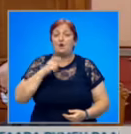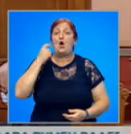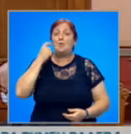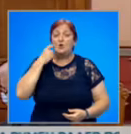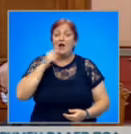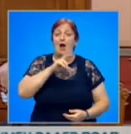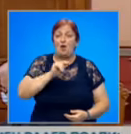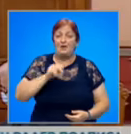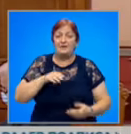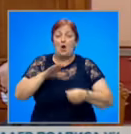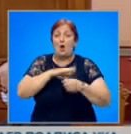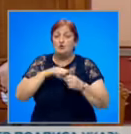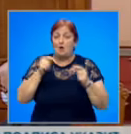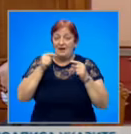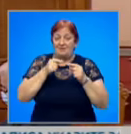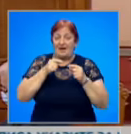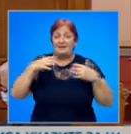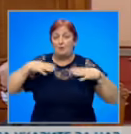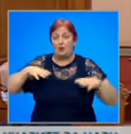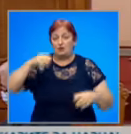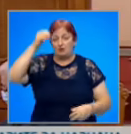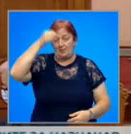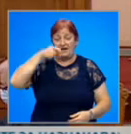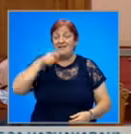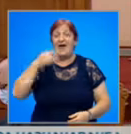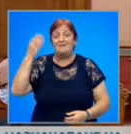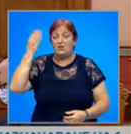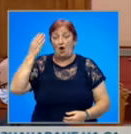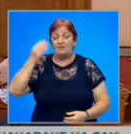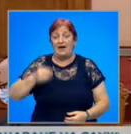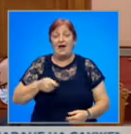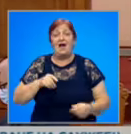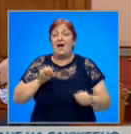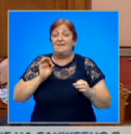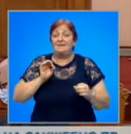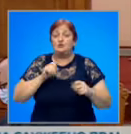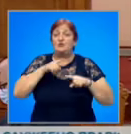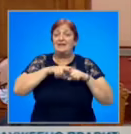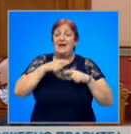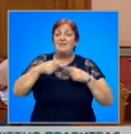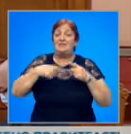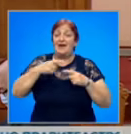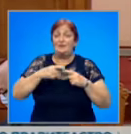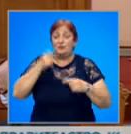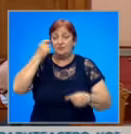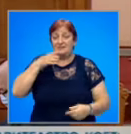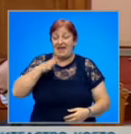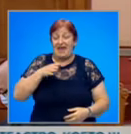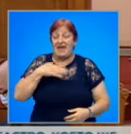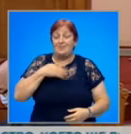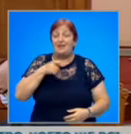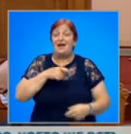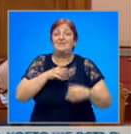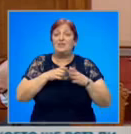Божанков каза, основен враг е Демократична България. Тя е виновна. Всъщност съдебната реформа е измислена от Има такъв народ и от